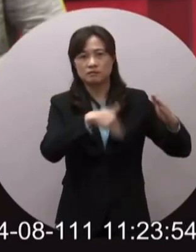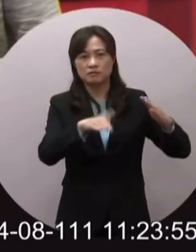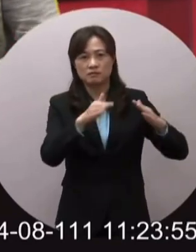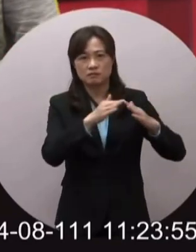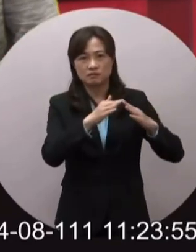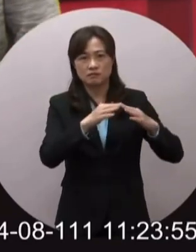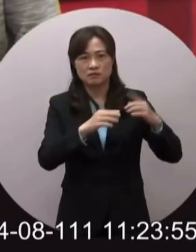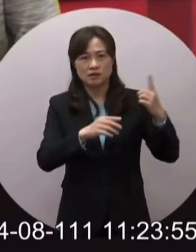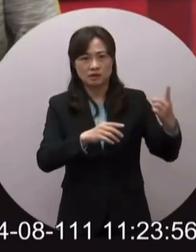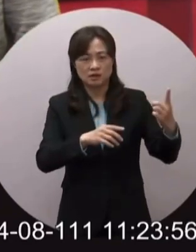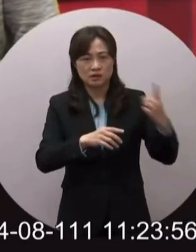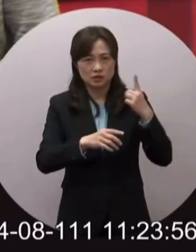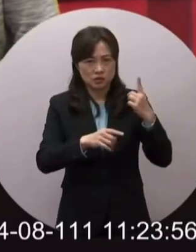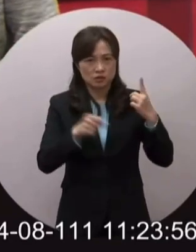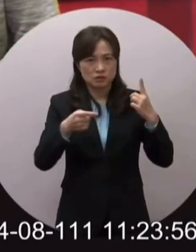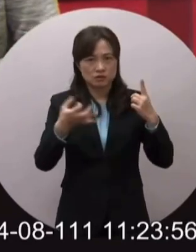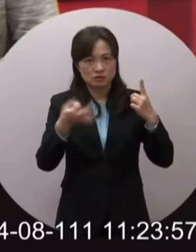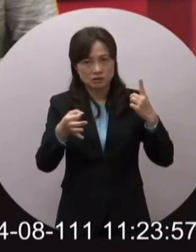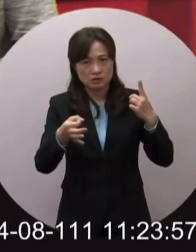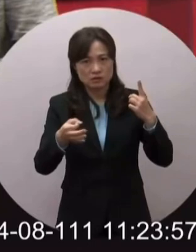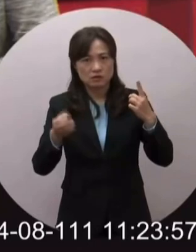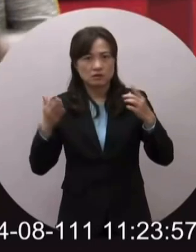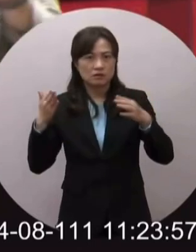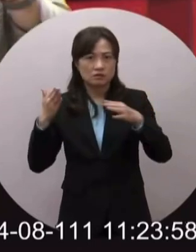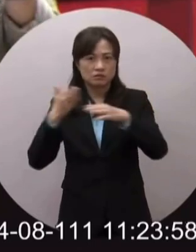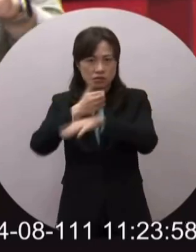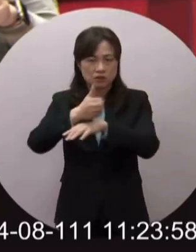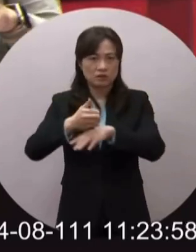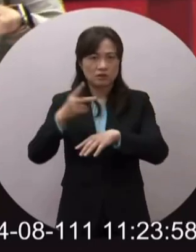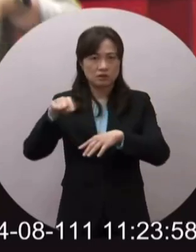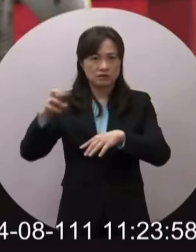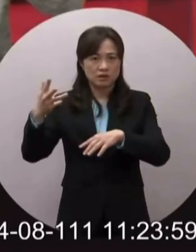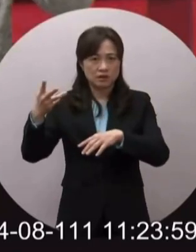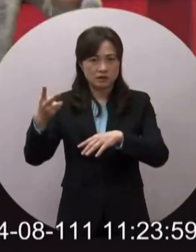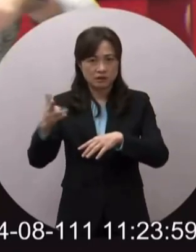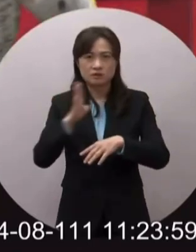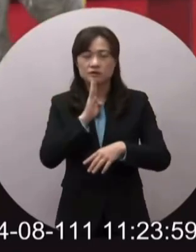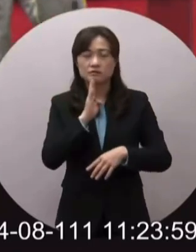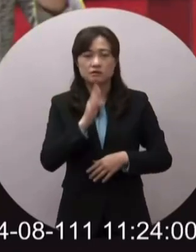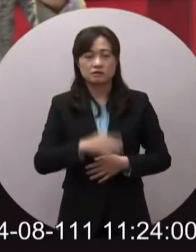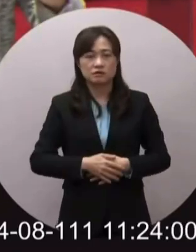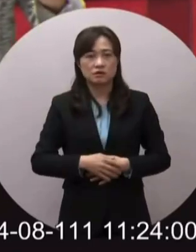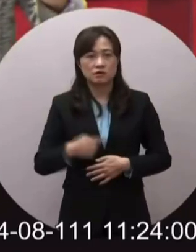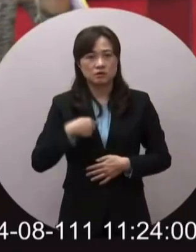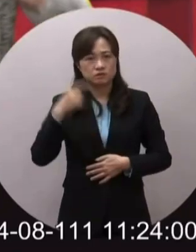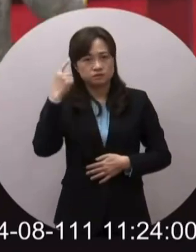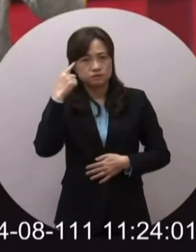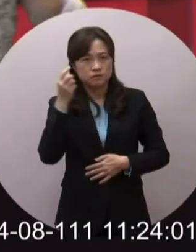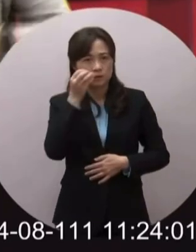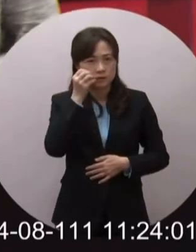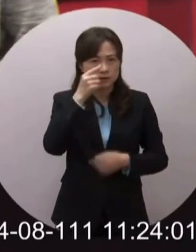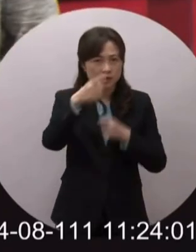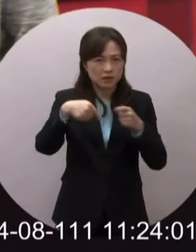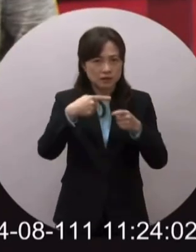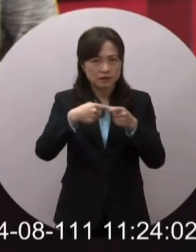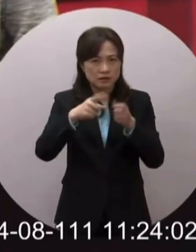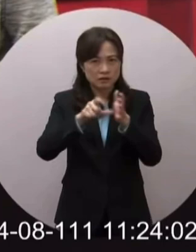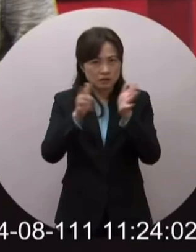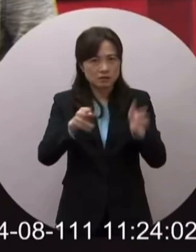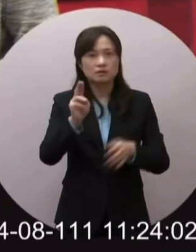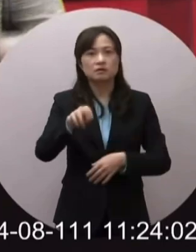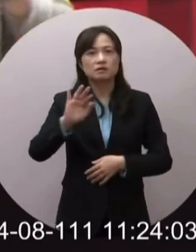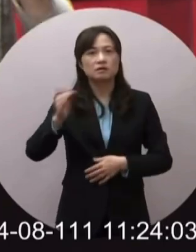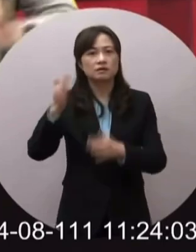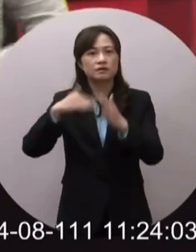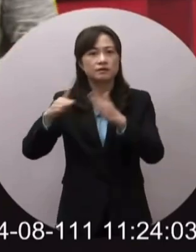远超过这个2.82元呢、啊。所以我以今年来讲，但是我觉得观察一年，可是现在学校的反应是